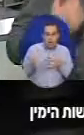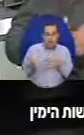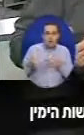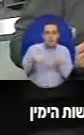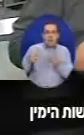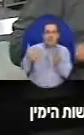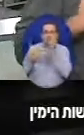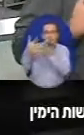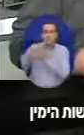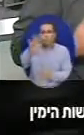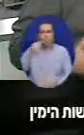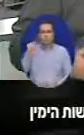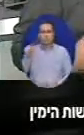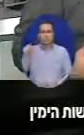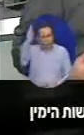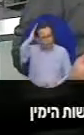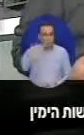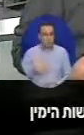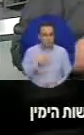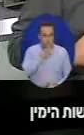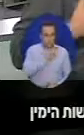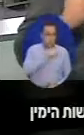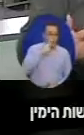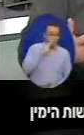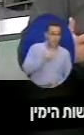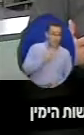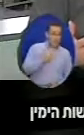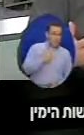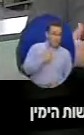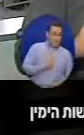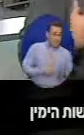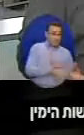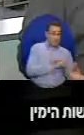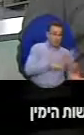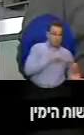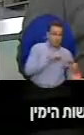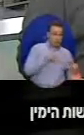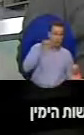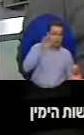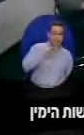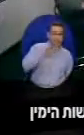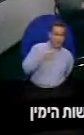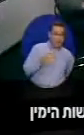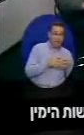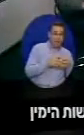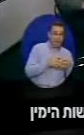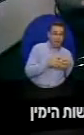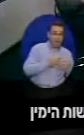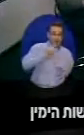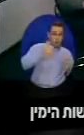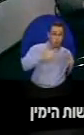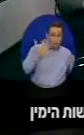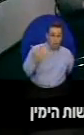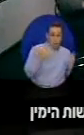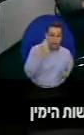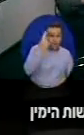תדע, ביבי, אין לי צל של ספק ששואל את עצמו, האם כשאני אצא לבחירות, אני עדיין אהיה המפלגה מספר אחת?